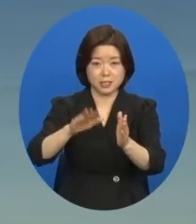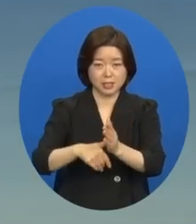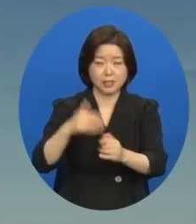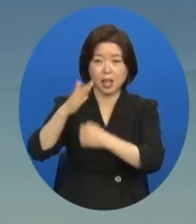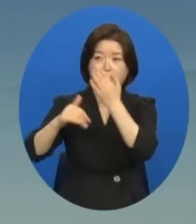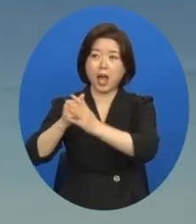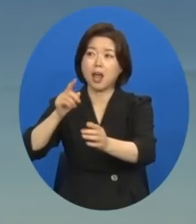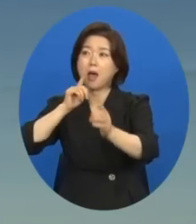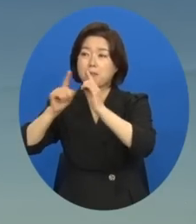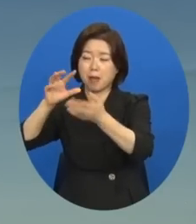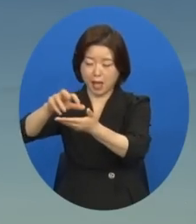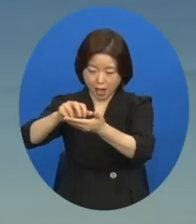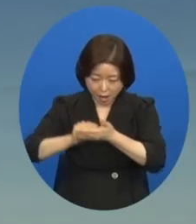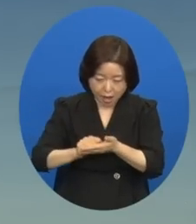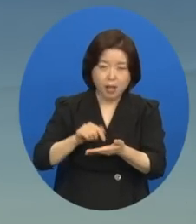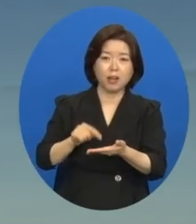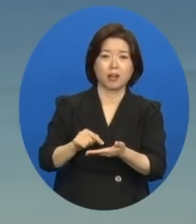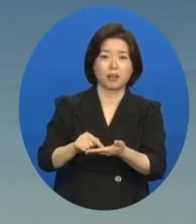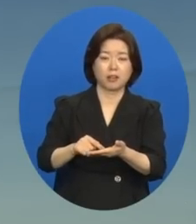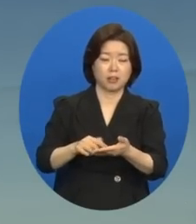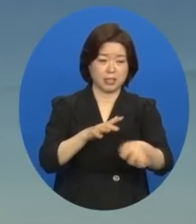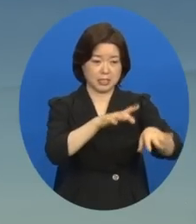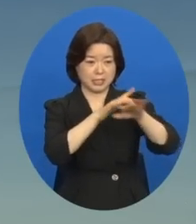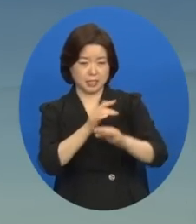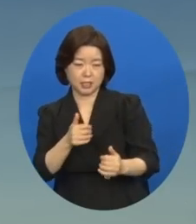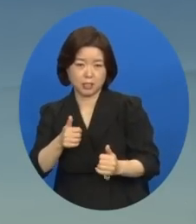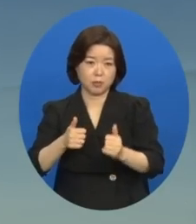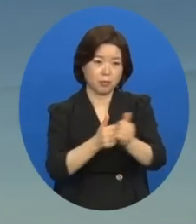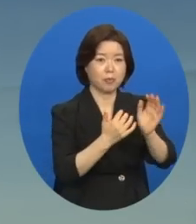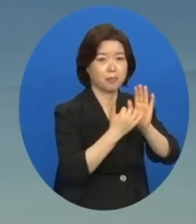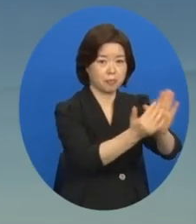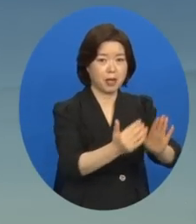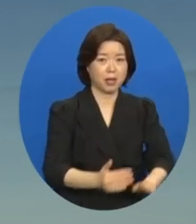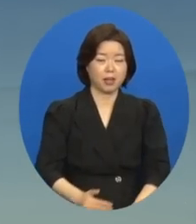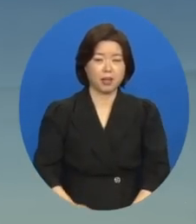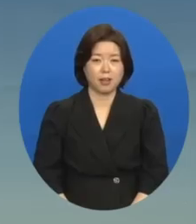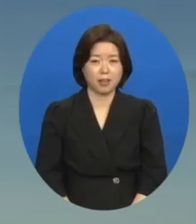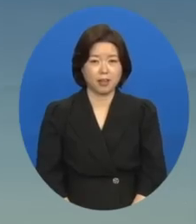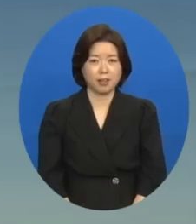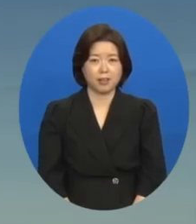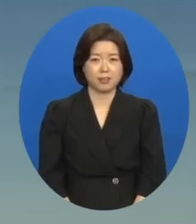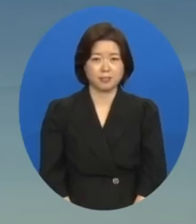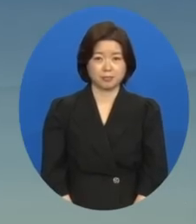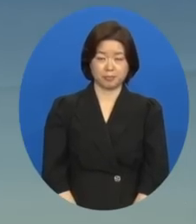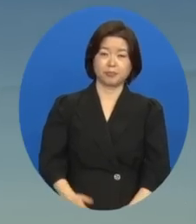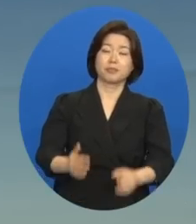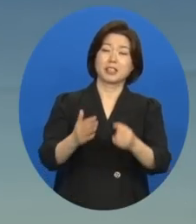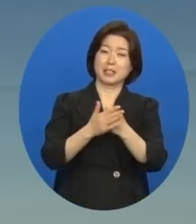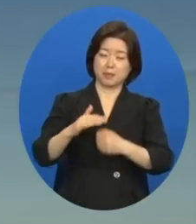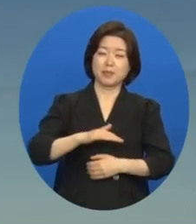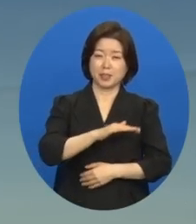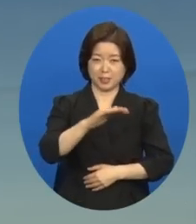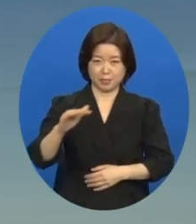하나님의 말씀으로 그 사단을 대적하신 것을 보게 되어집니다. 그래서